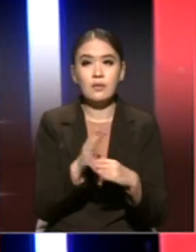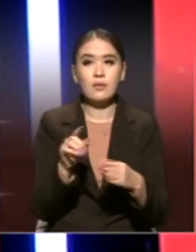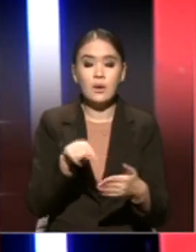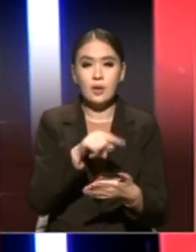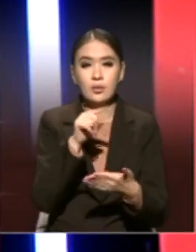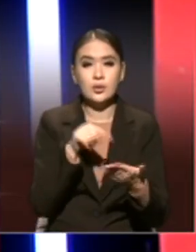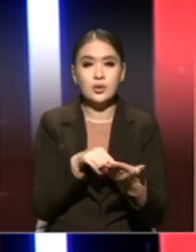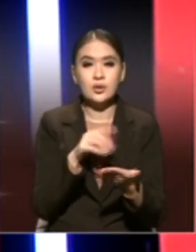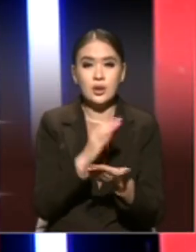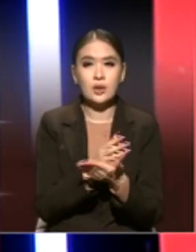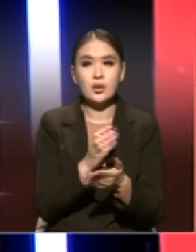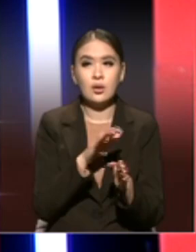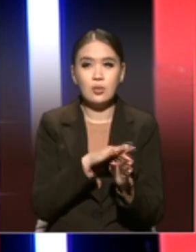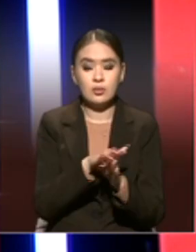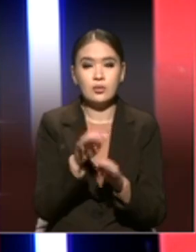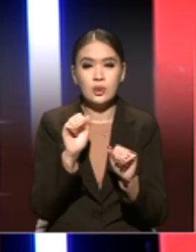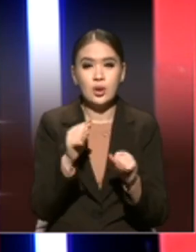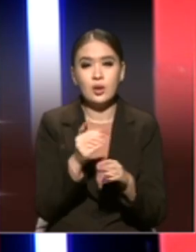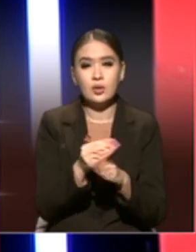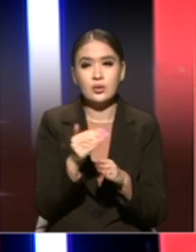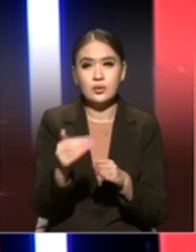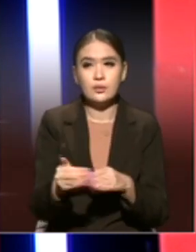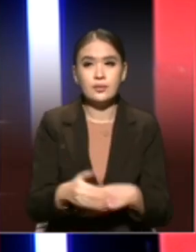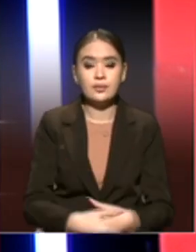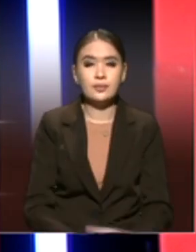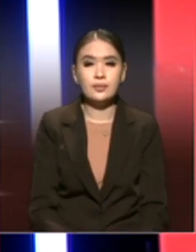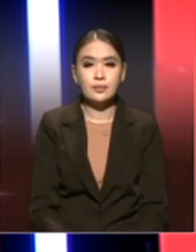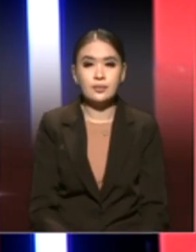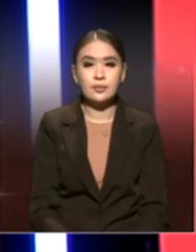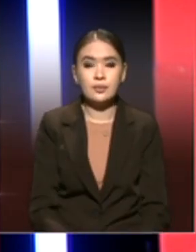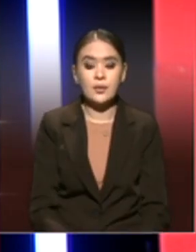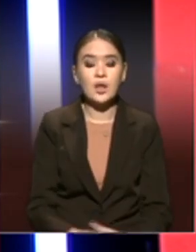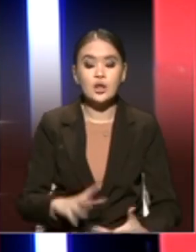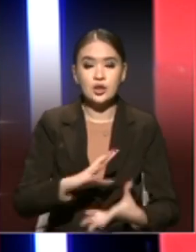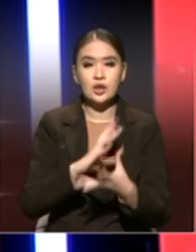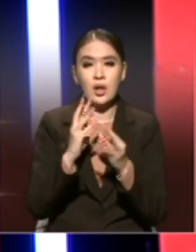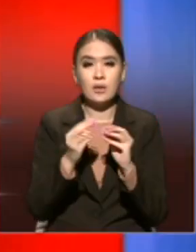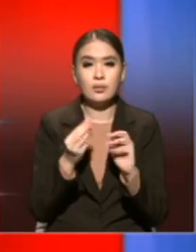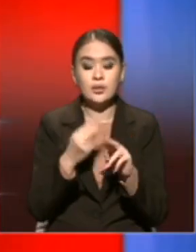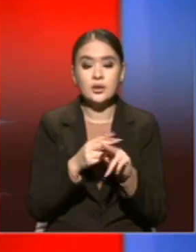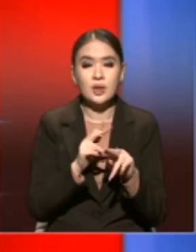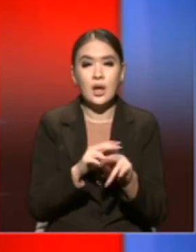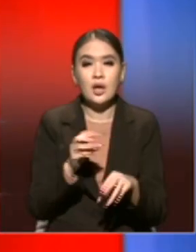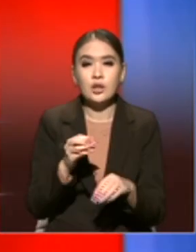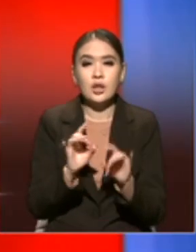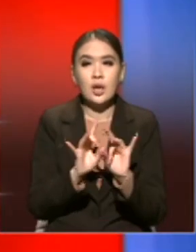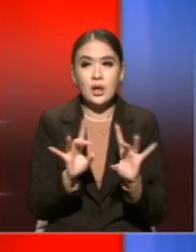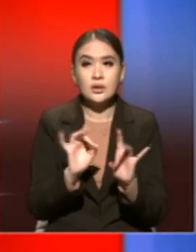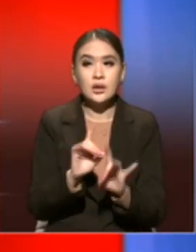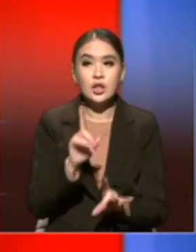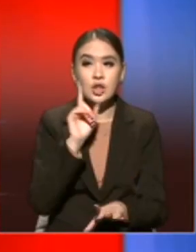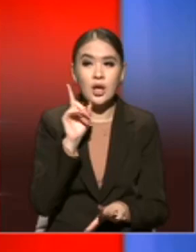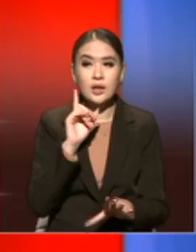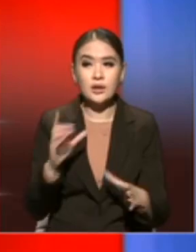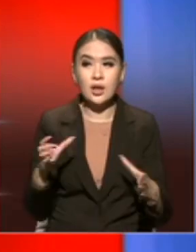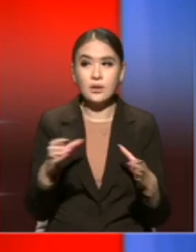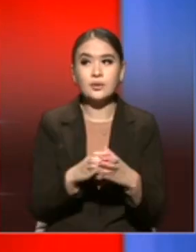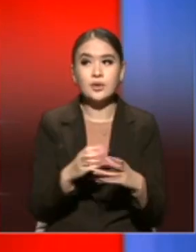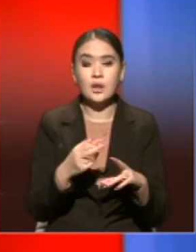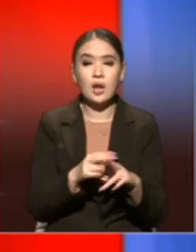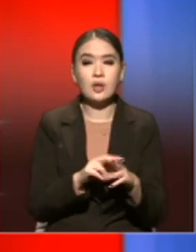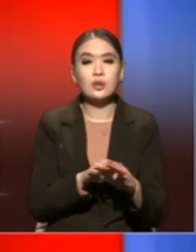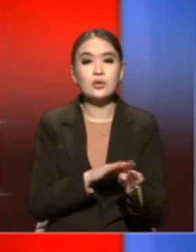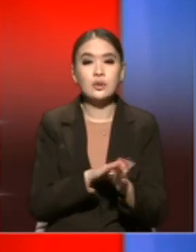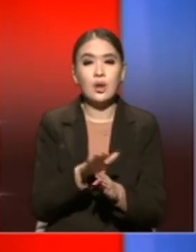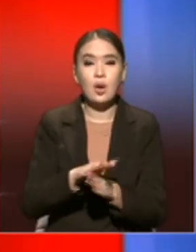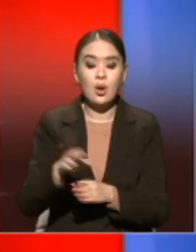кеңесіне қатысты. Толықтырып өтсеңіз, оны кейін талқылаймыз. Жалпы сонда айтатын болсақ, біздердің жастарымыздың қазіргі түпкі